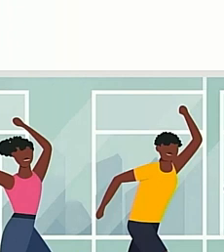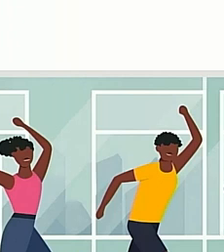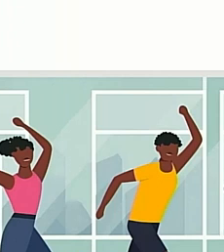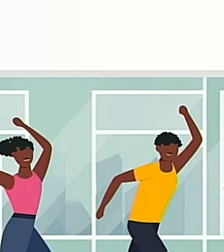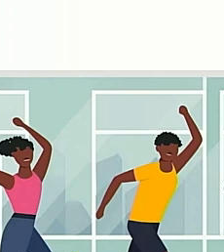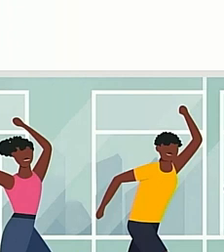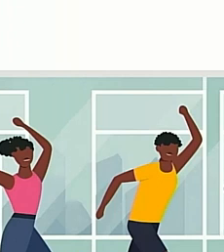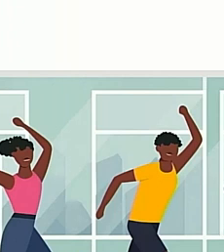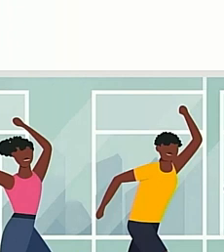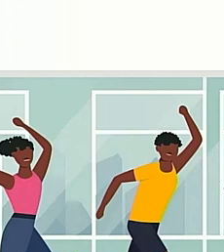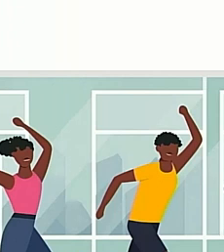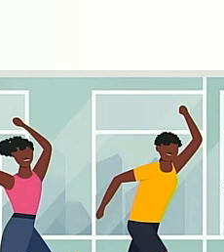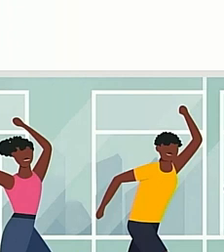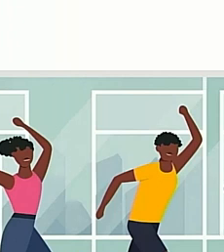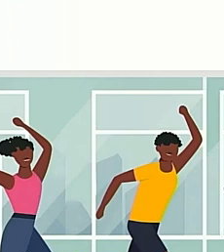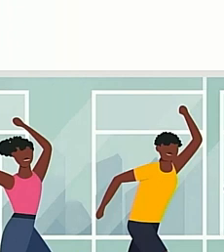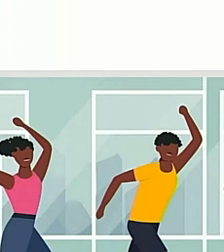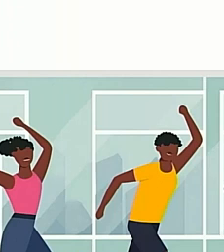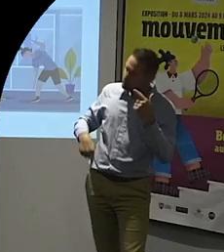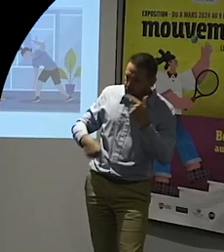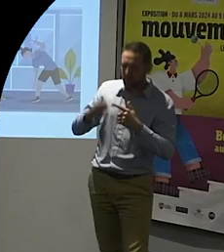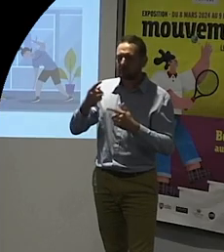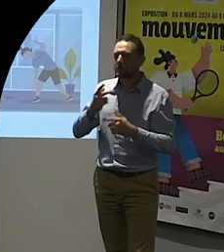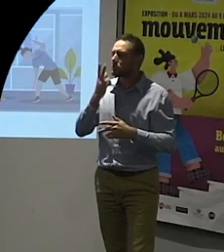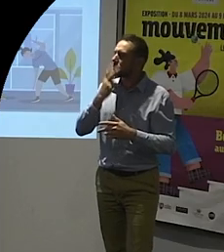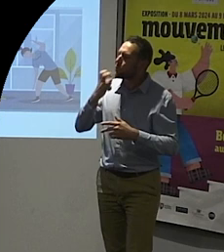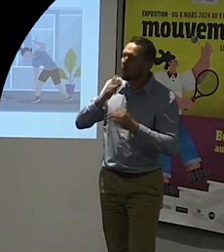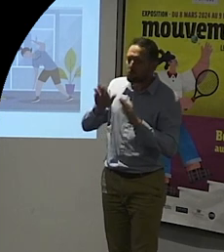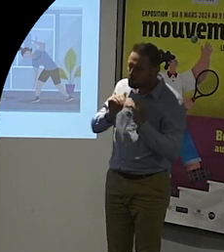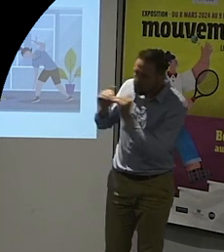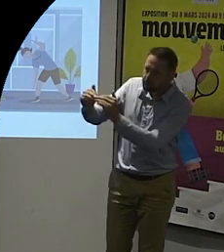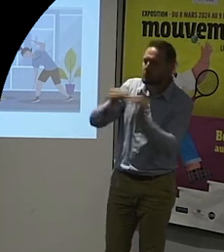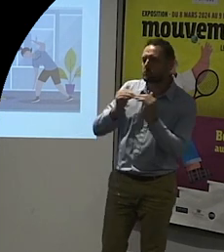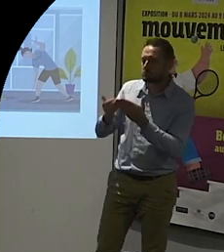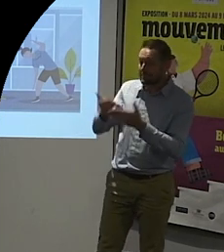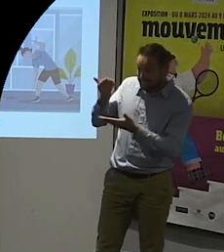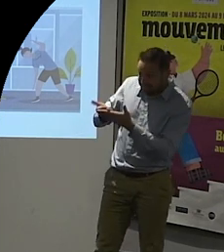et d'être des personnes, des citoyens comme les autres. Ça, c'est la présentation du GEM.